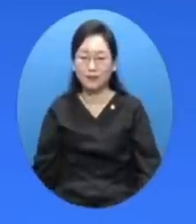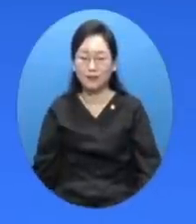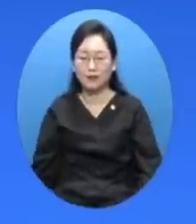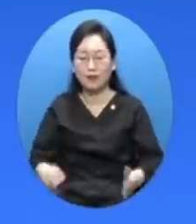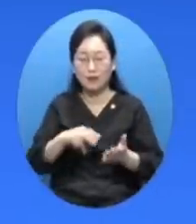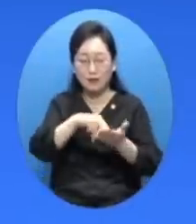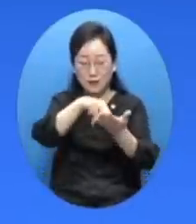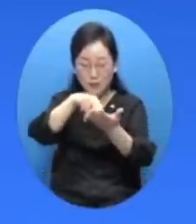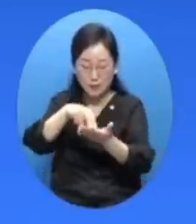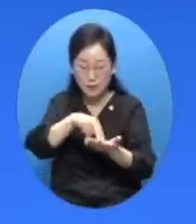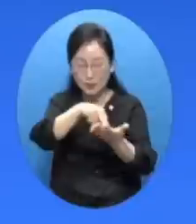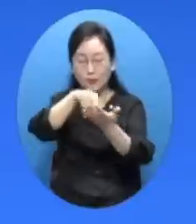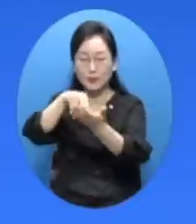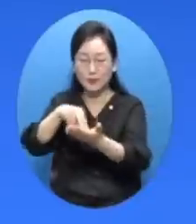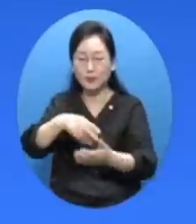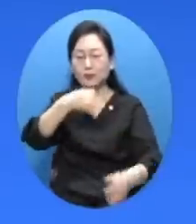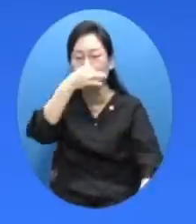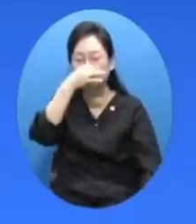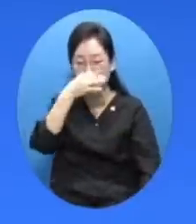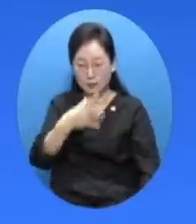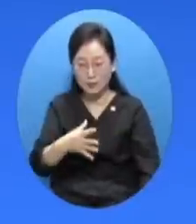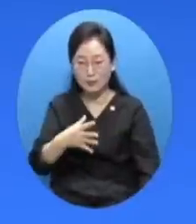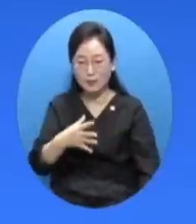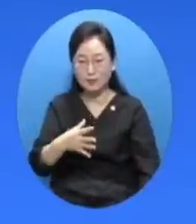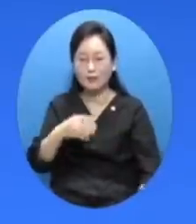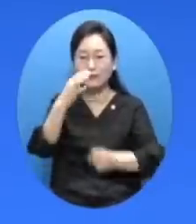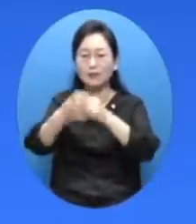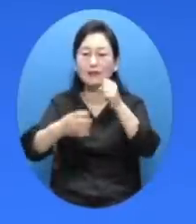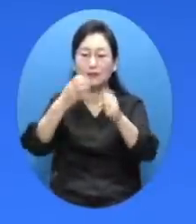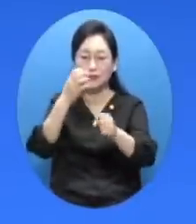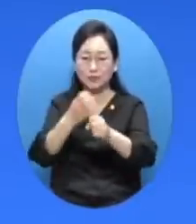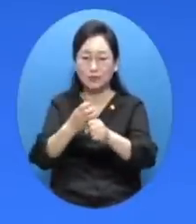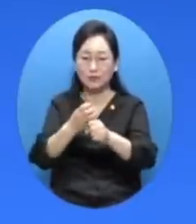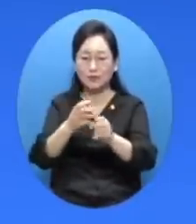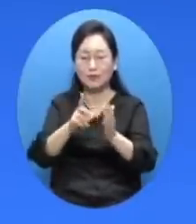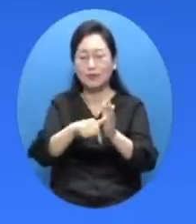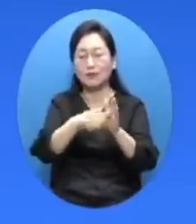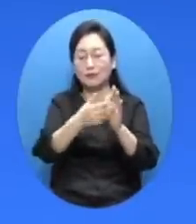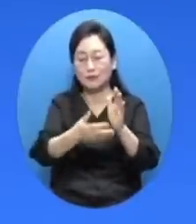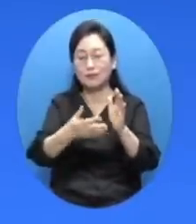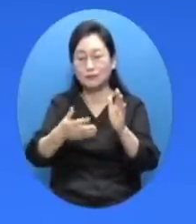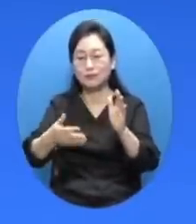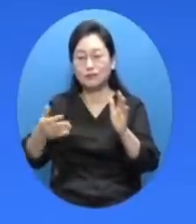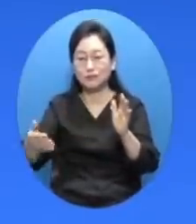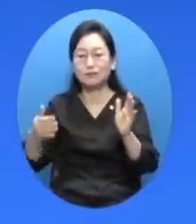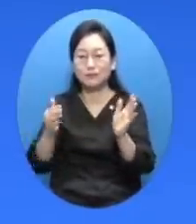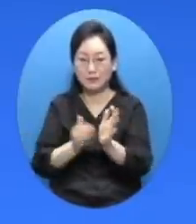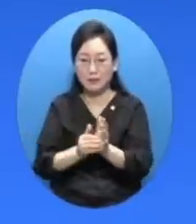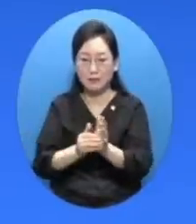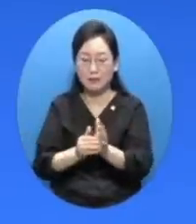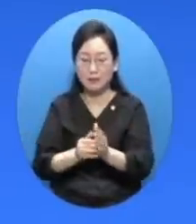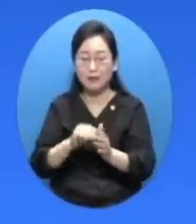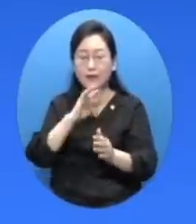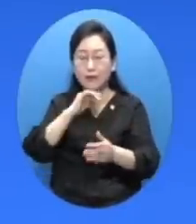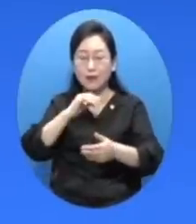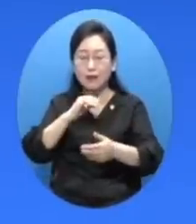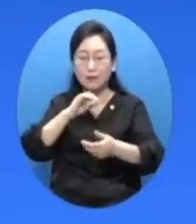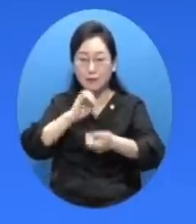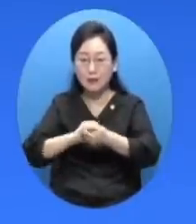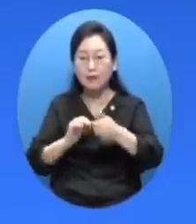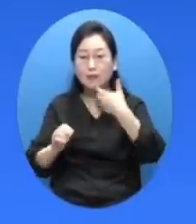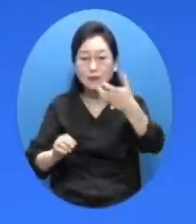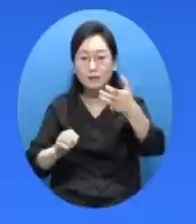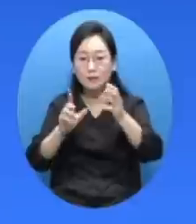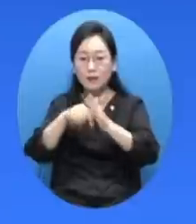외롭게 힘들게 40년의 시간을 보냅니다. 그리고 나서 80세가 될 때 하나님께서 그를